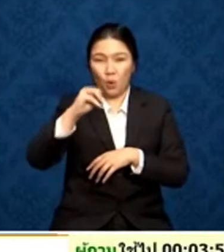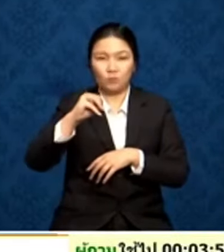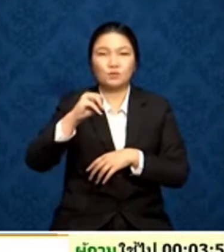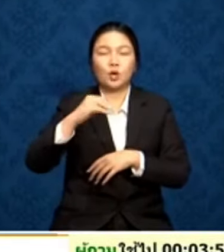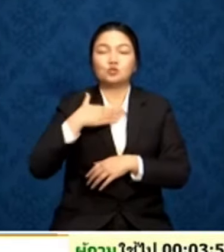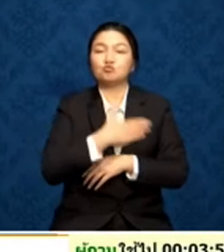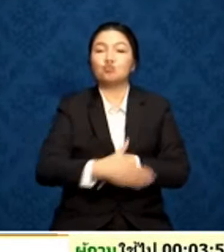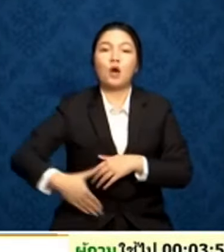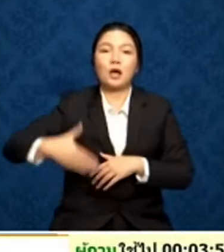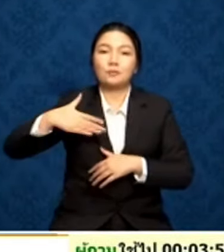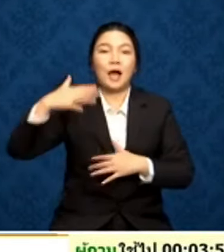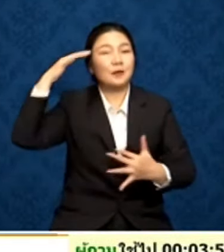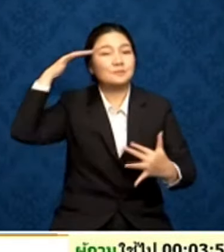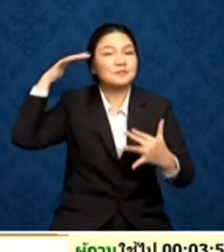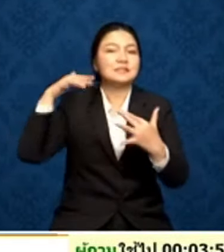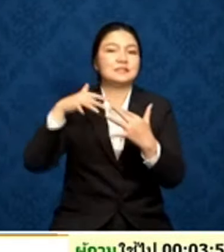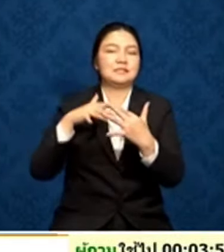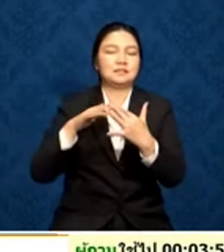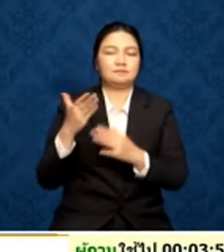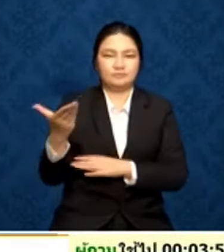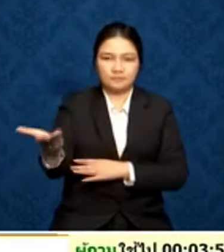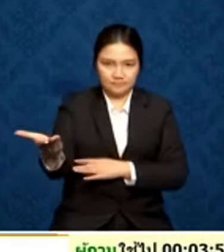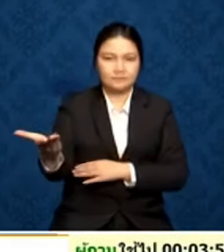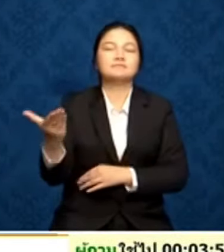ใหญ่ที่ผ่านมาก็จะดู